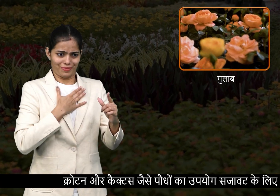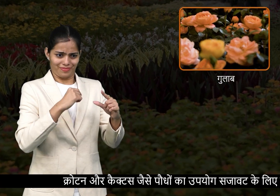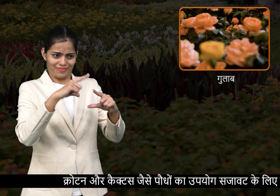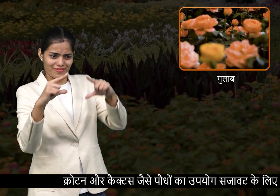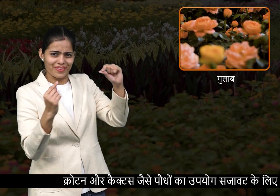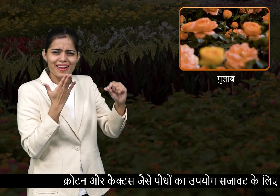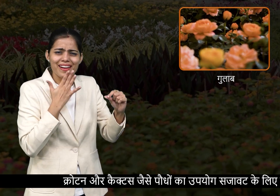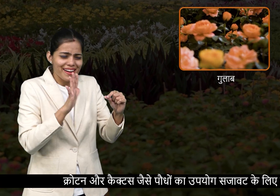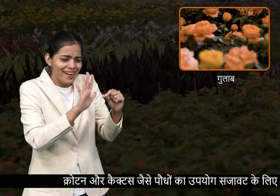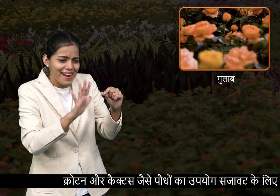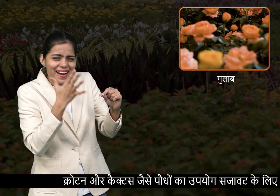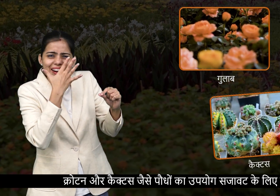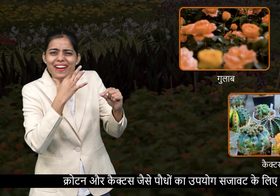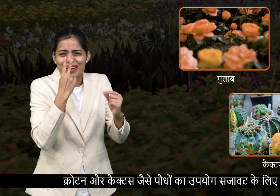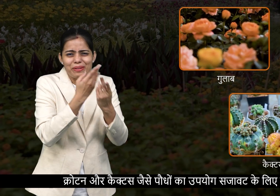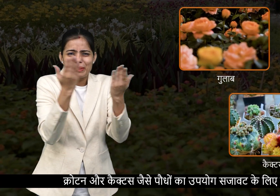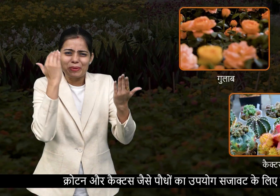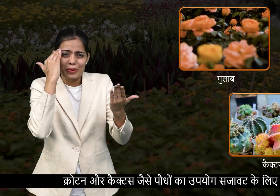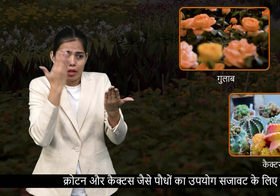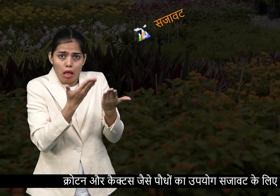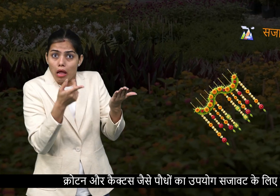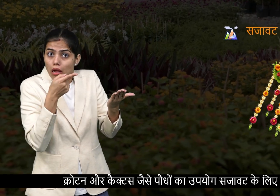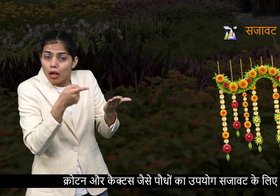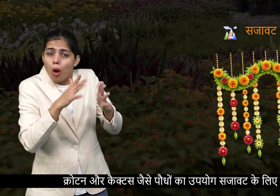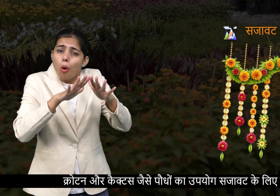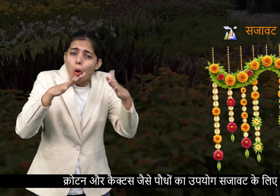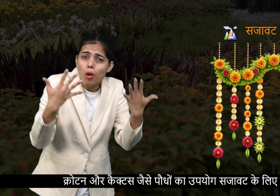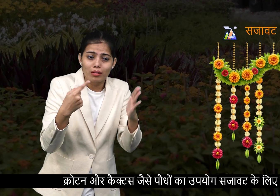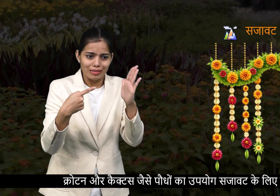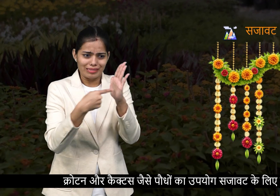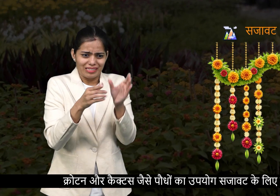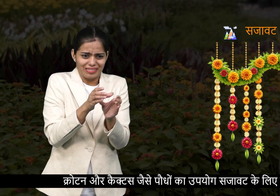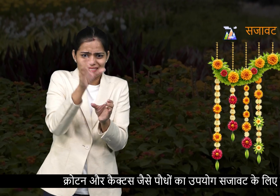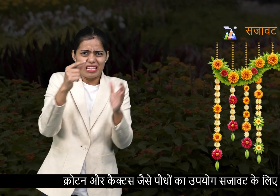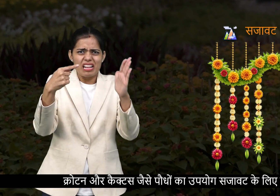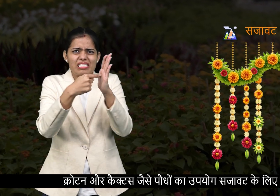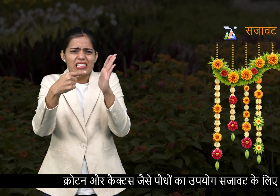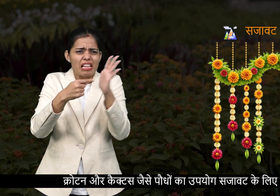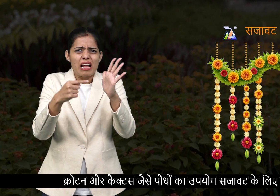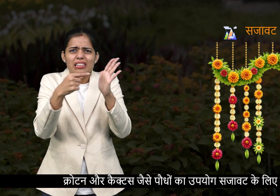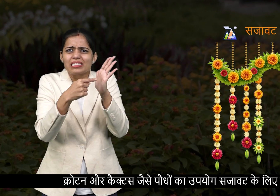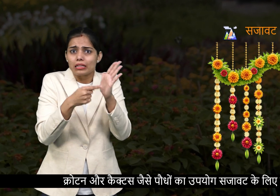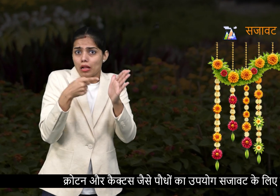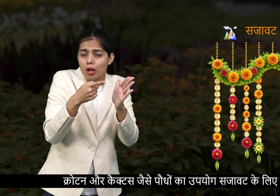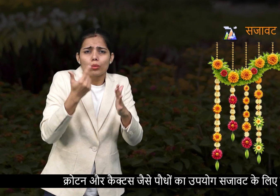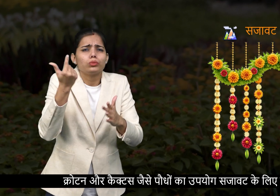क्रोटन और कैक्टस जैसे पौधों का उपयोग सजावट के लिए किया जाता है।